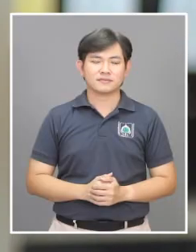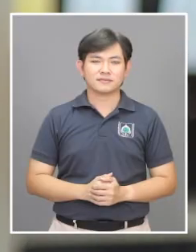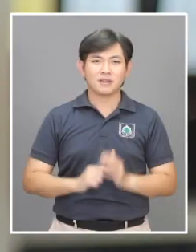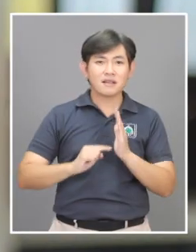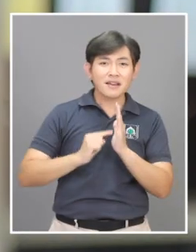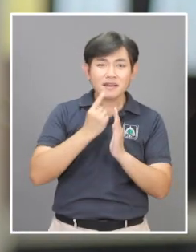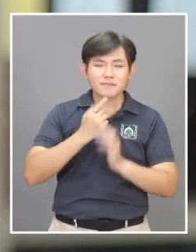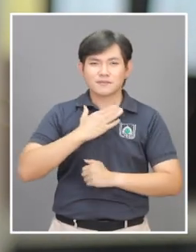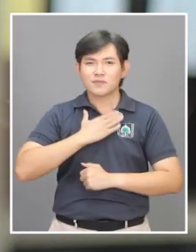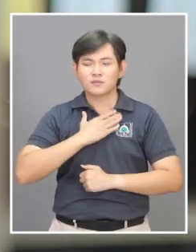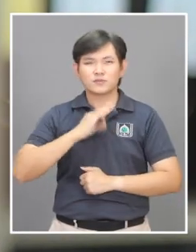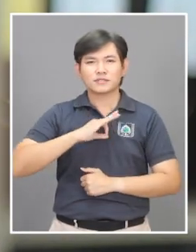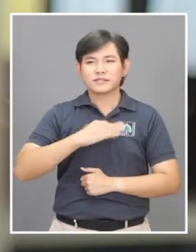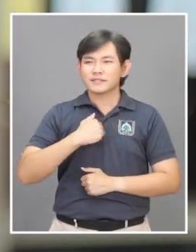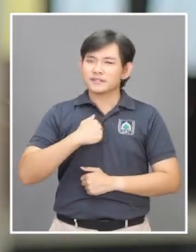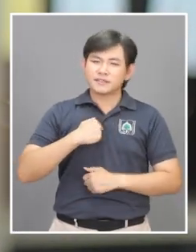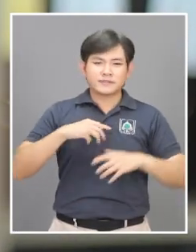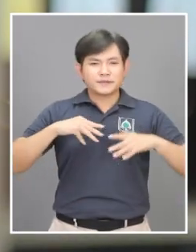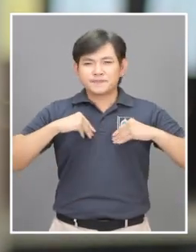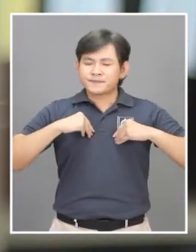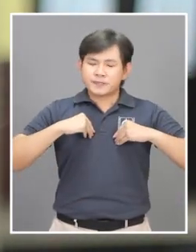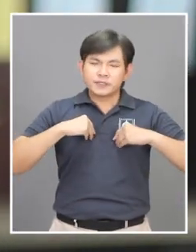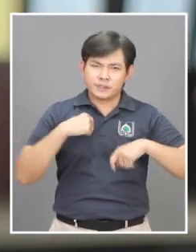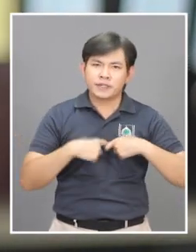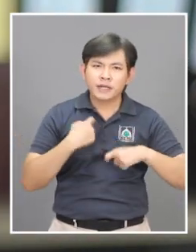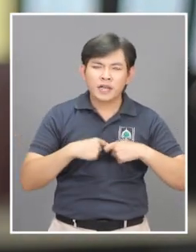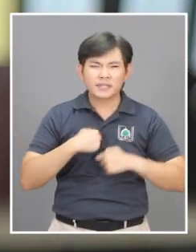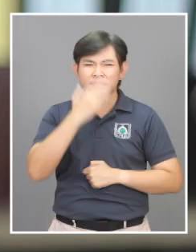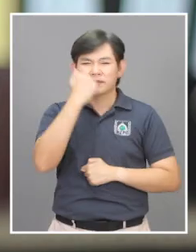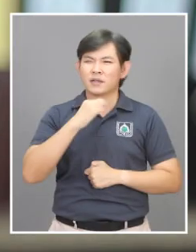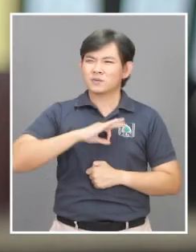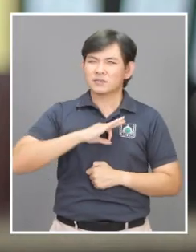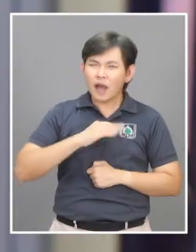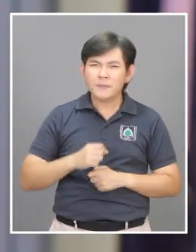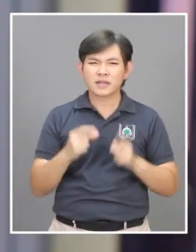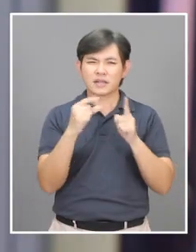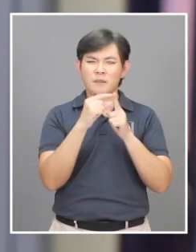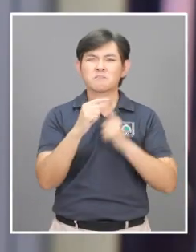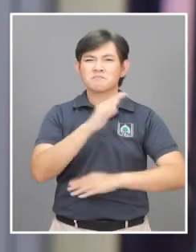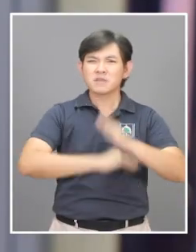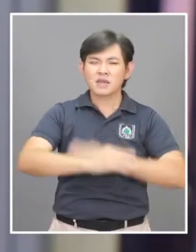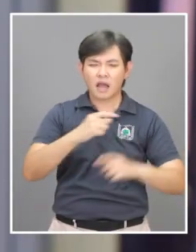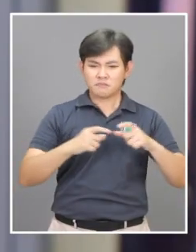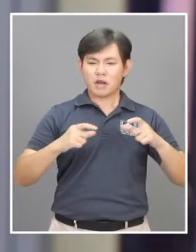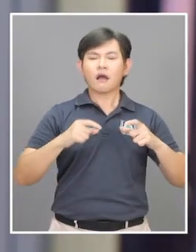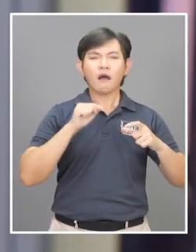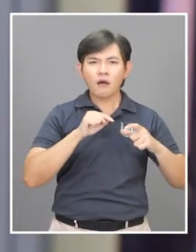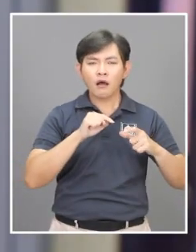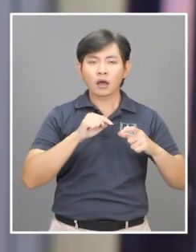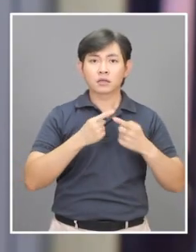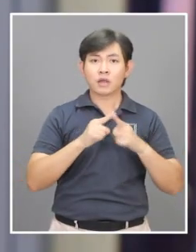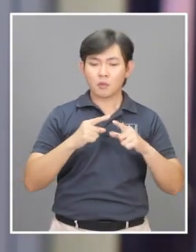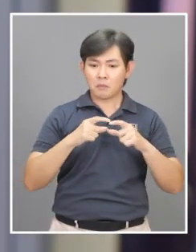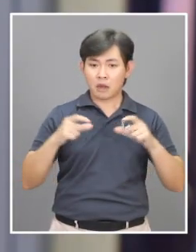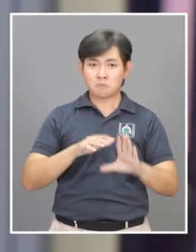แรกๆเนี่ยผมก็รับไม่ได้เหมือนกันนะครับว่าทำไมจะต้องมีมาตีตาบัตรคนพิการด้วยแต่หลังจากที่พอมีบัตรแล้วเนี่ยเรารู้เลยว่